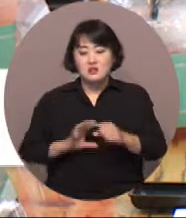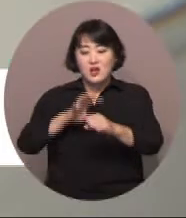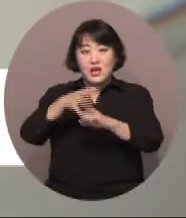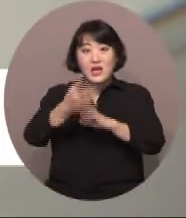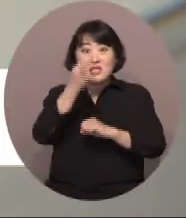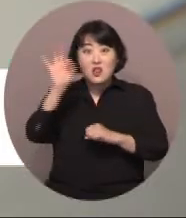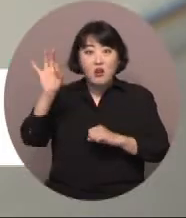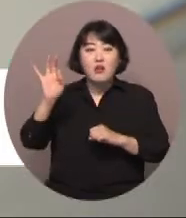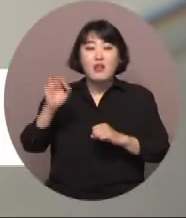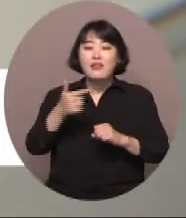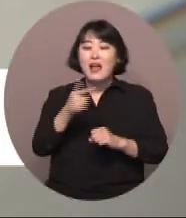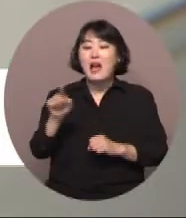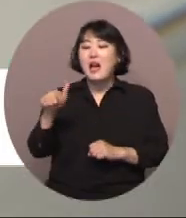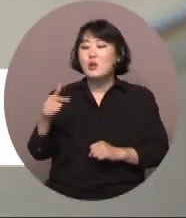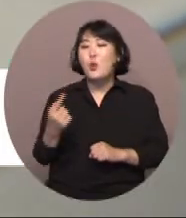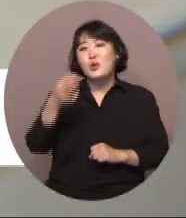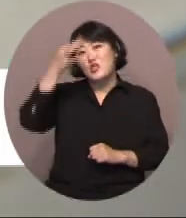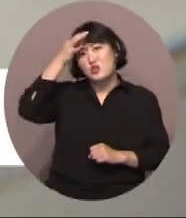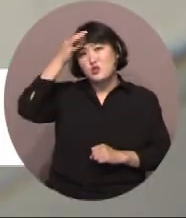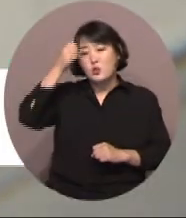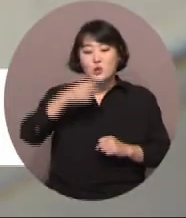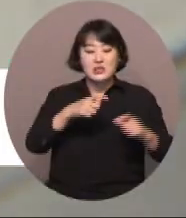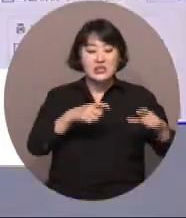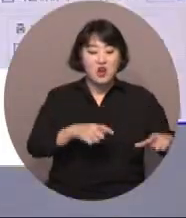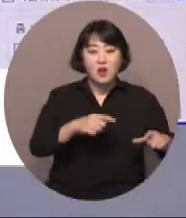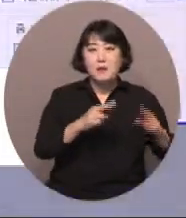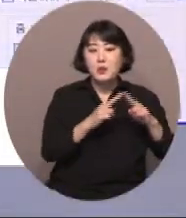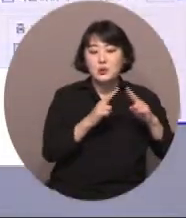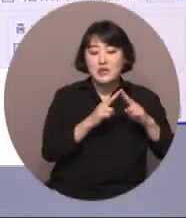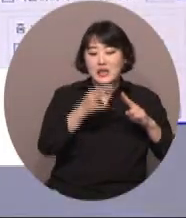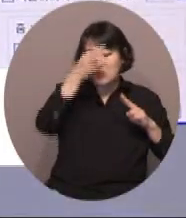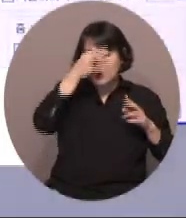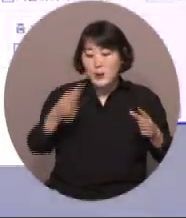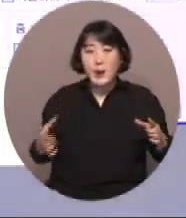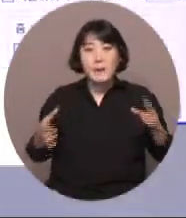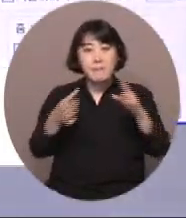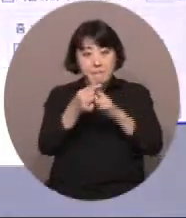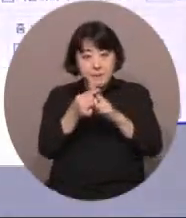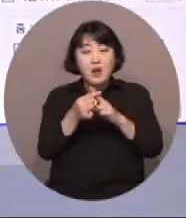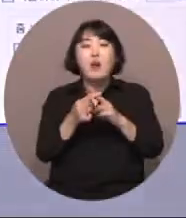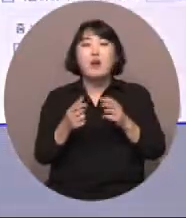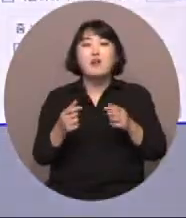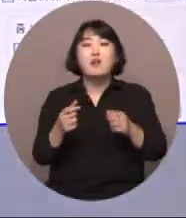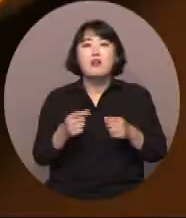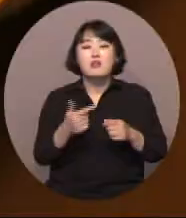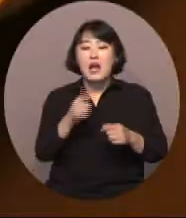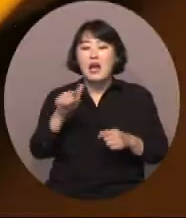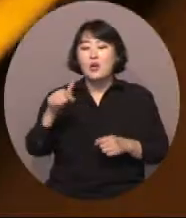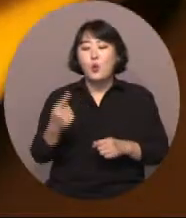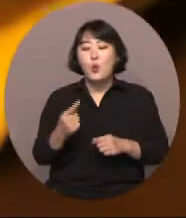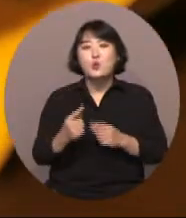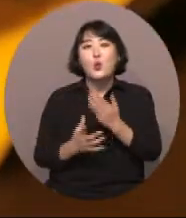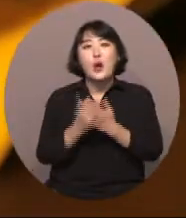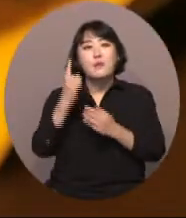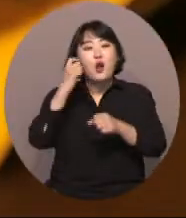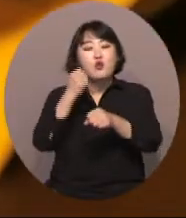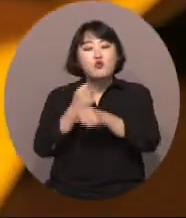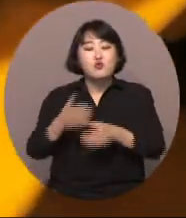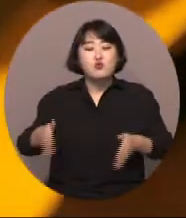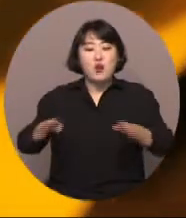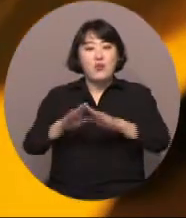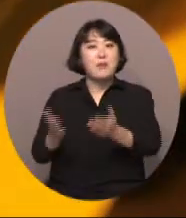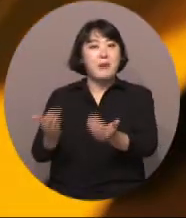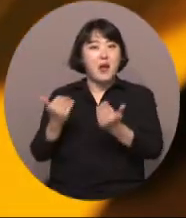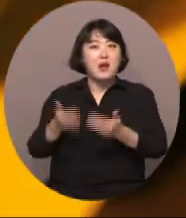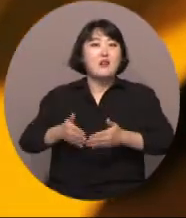인정받는 나노기술과 지역의 반도체 기술을 접목 지키고 이와 연계해 나무 반도체 종합 연구원을 유치하게